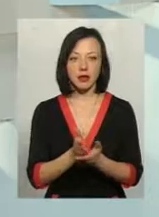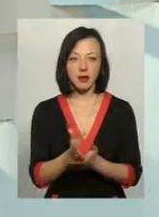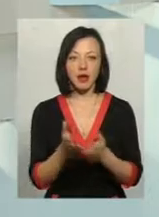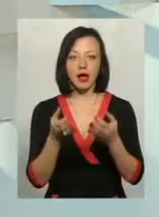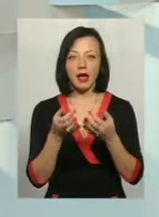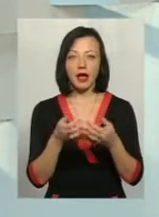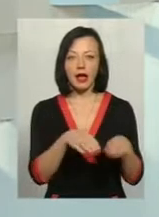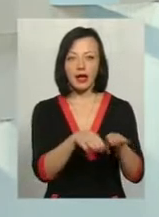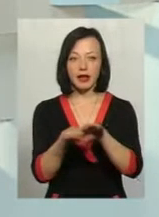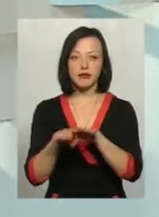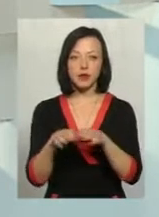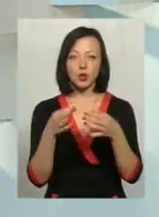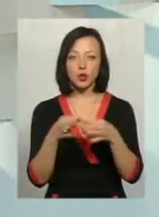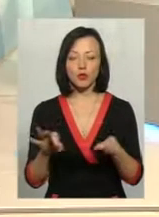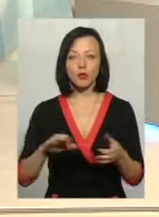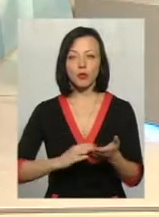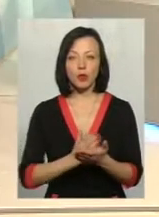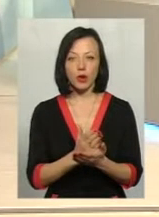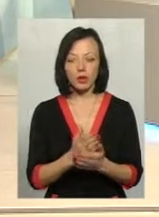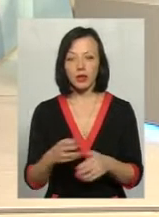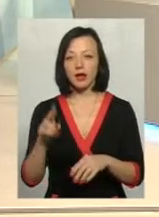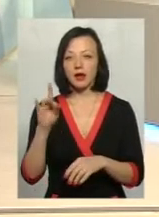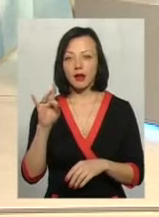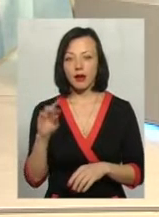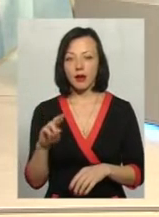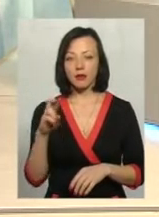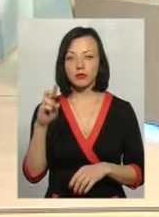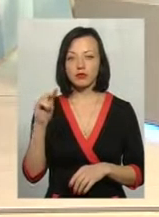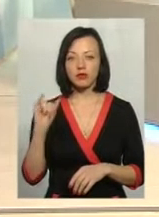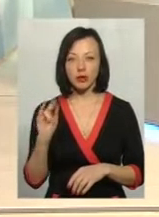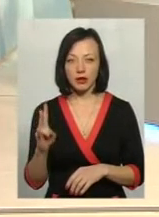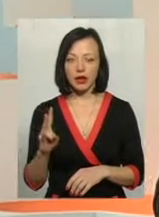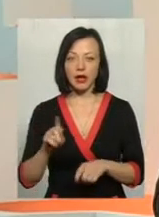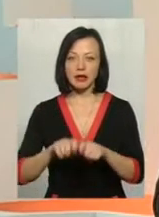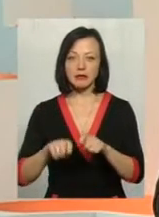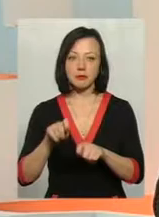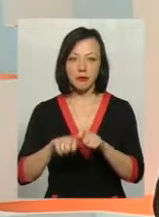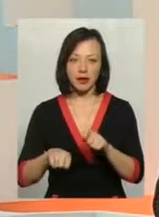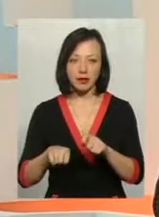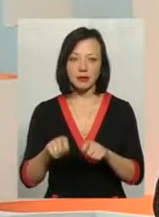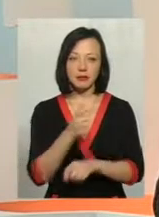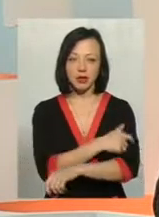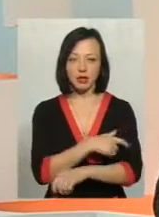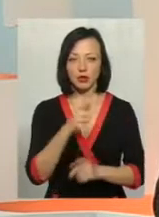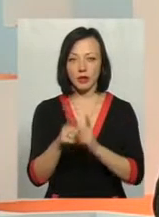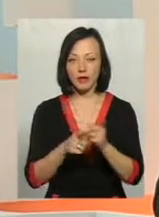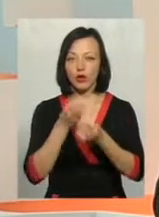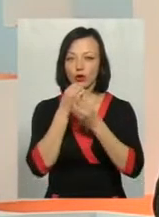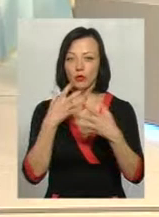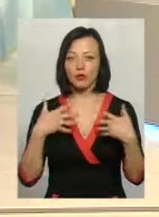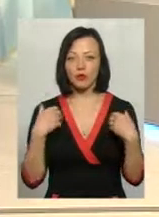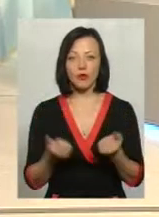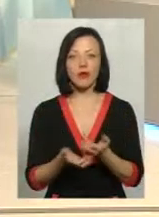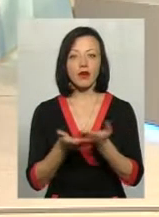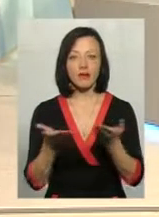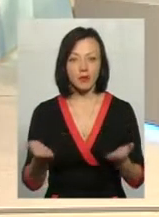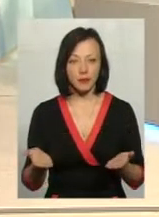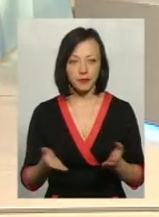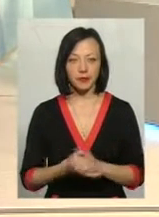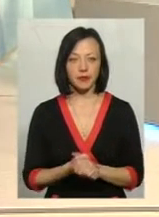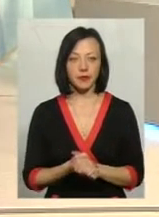UA», та Олександр Япчанка, експерт з медичної реформи реанімаційного пакету реформ. Доброго здоров'я, шановні гості.